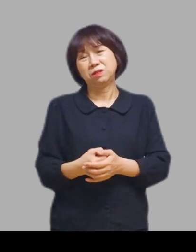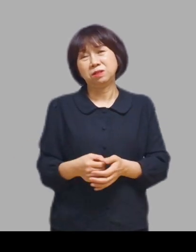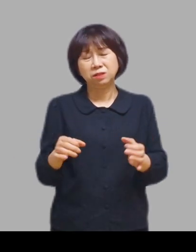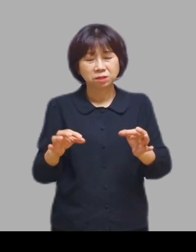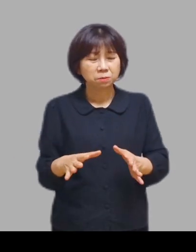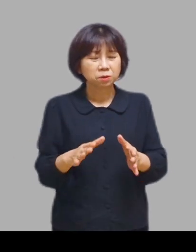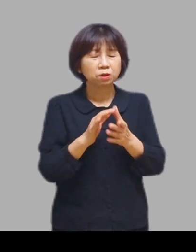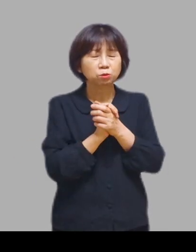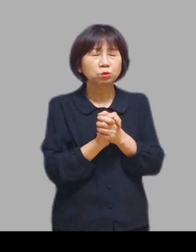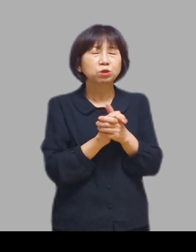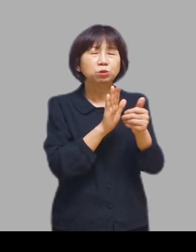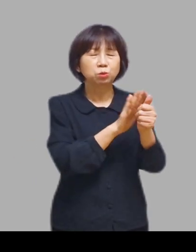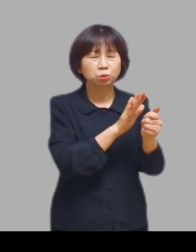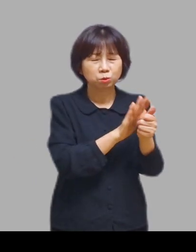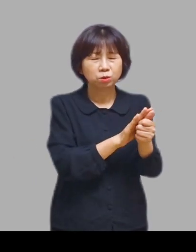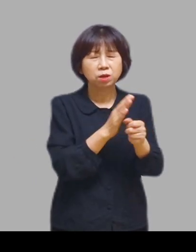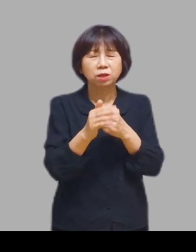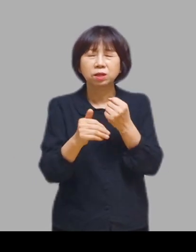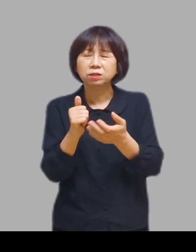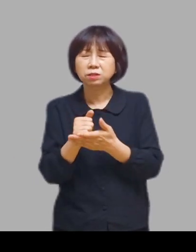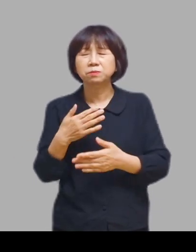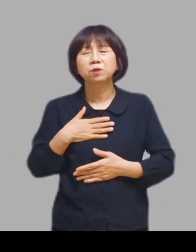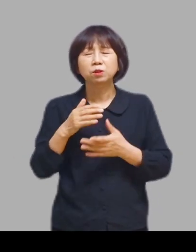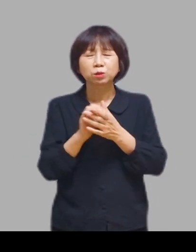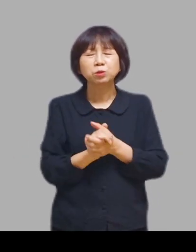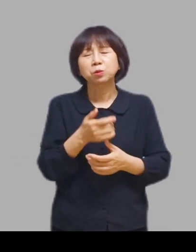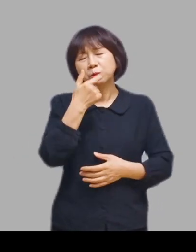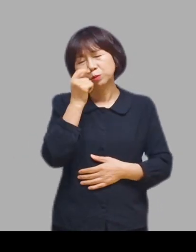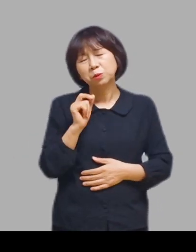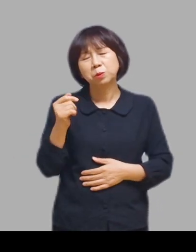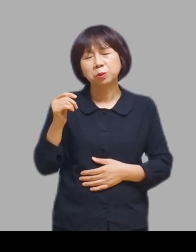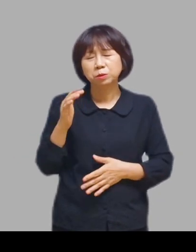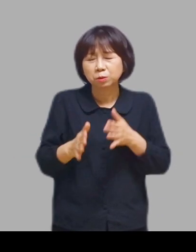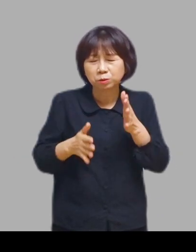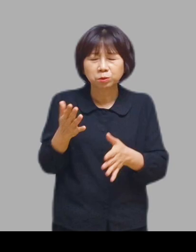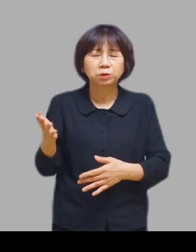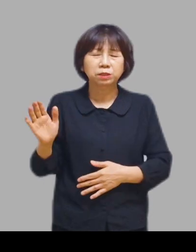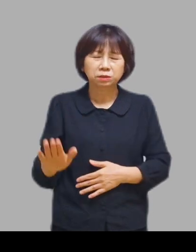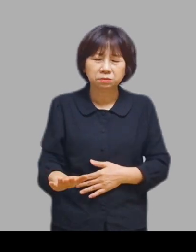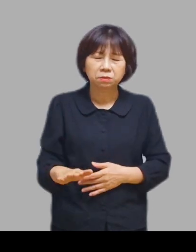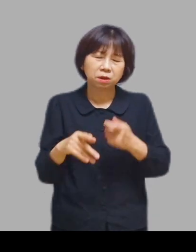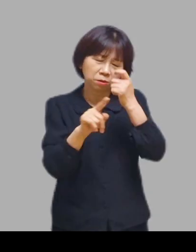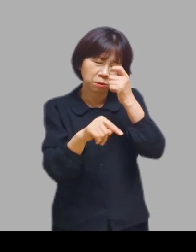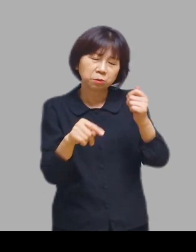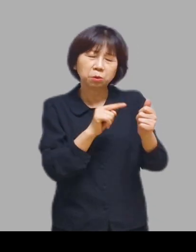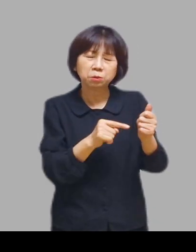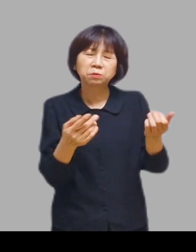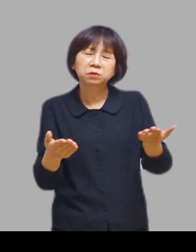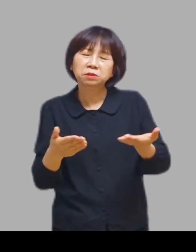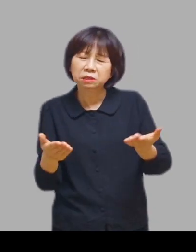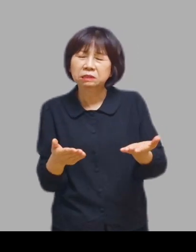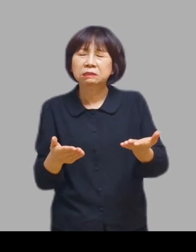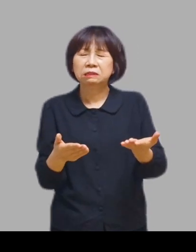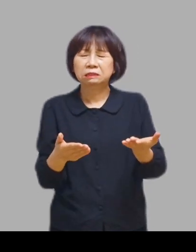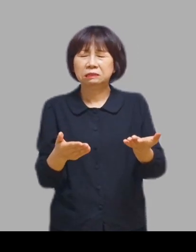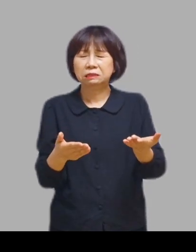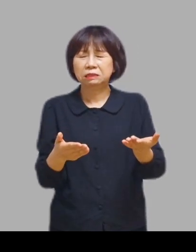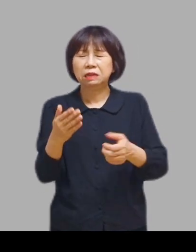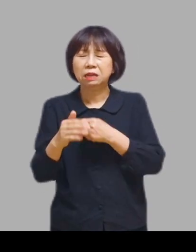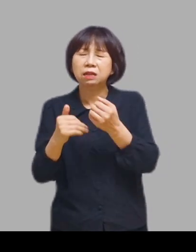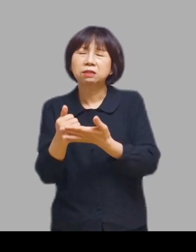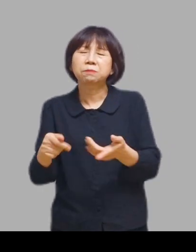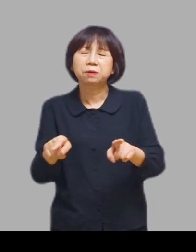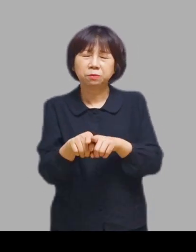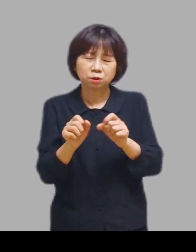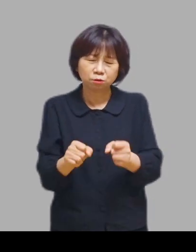드리세요. 하나님, 제가 기도는 잘 못하지만 우리 아무개 성도님이 뭐 이러저런 일이 있었대요. 하나님이